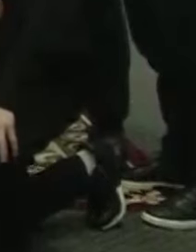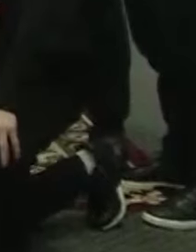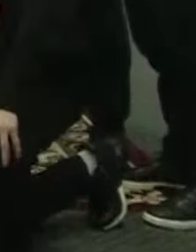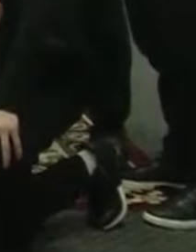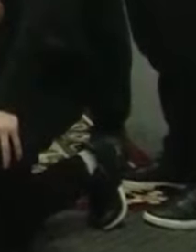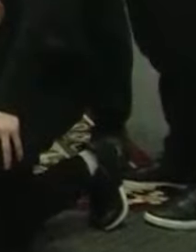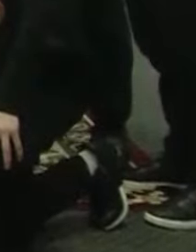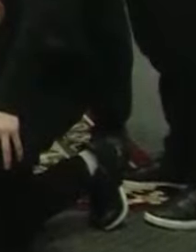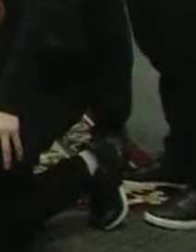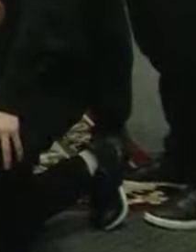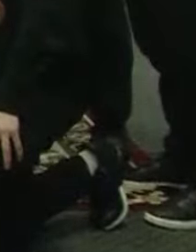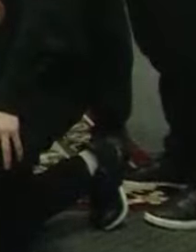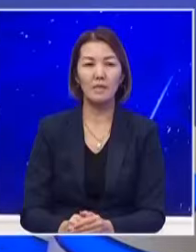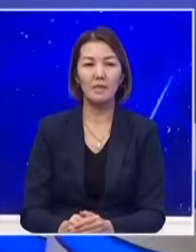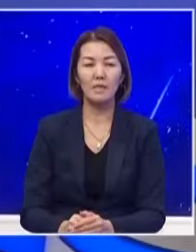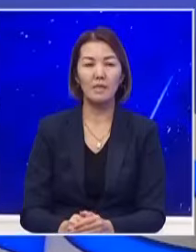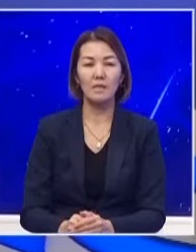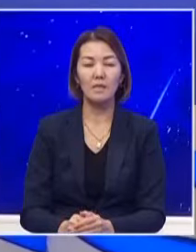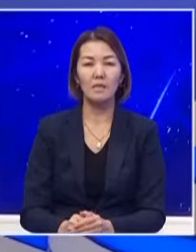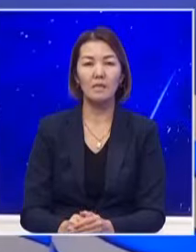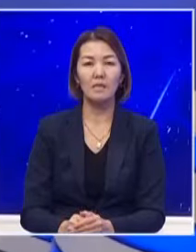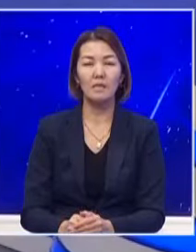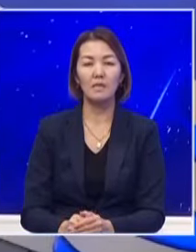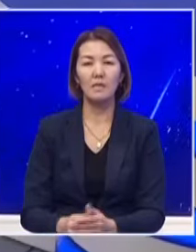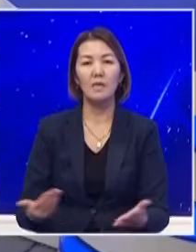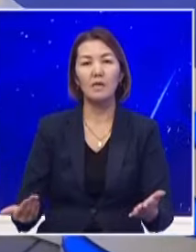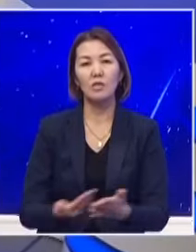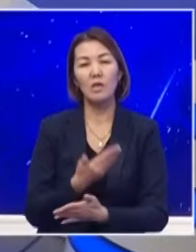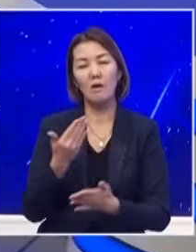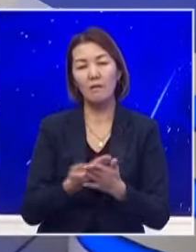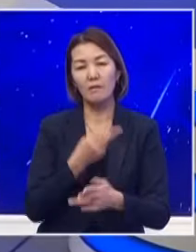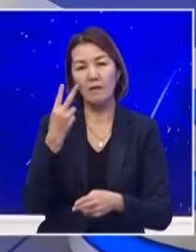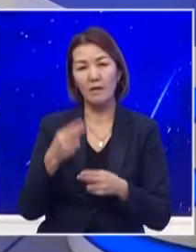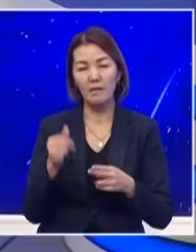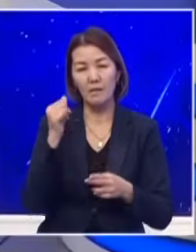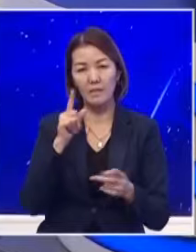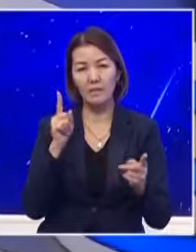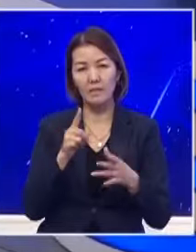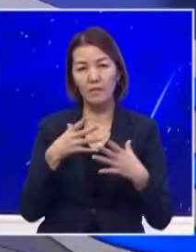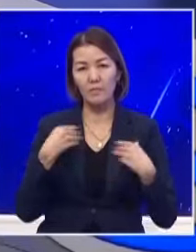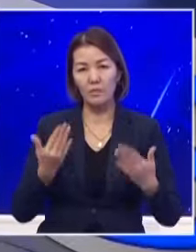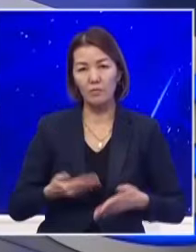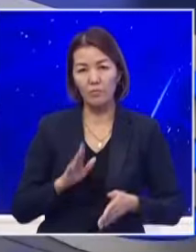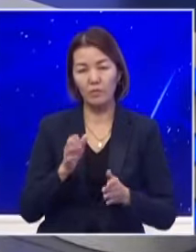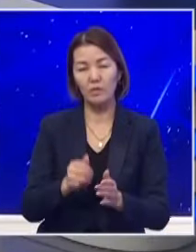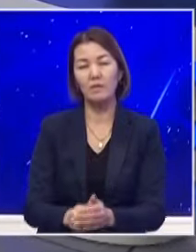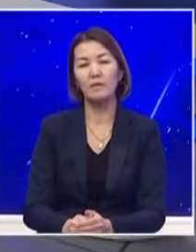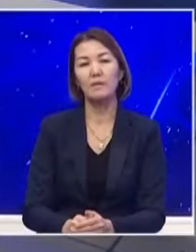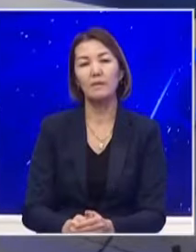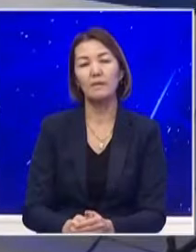Алакөл ауданынан. Редакциямызға келіп түскен жаңалықтар осындай, арнамыздан алыстамаңыз.